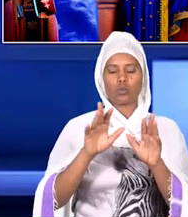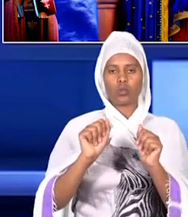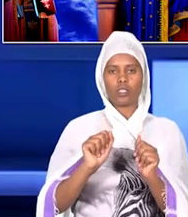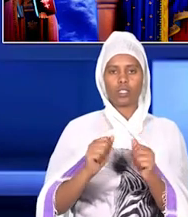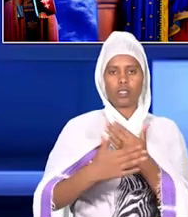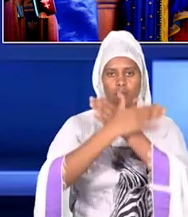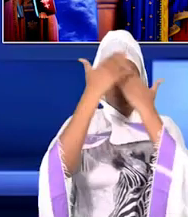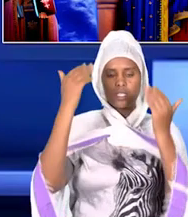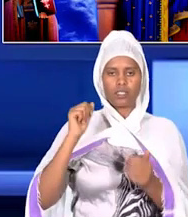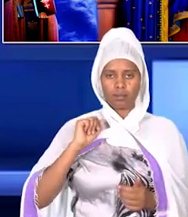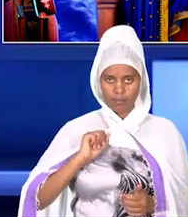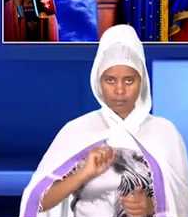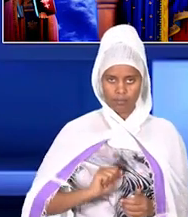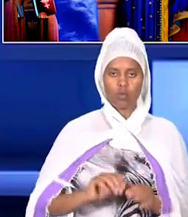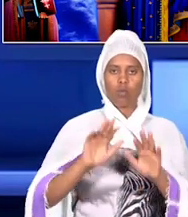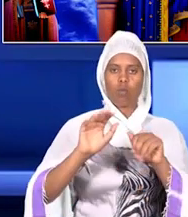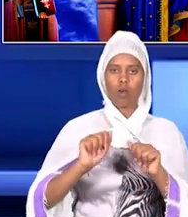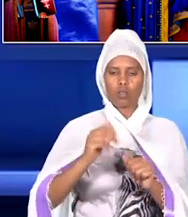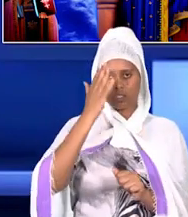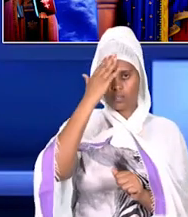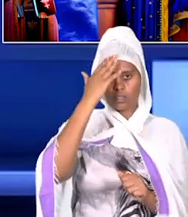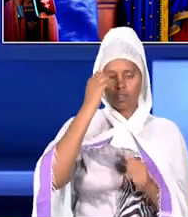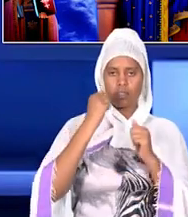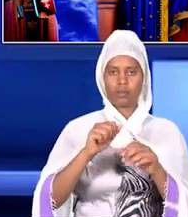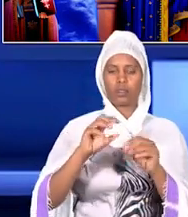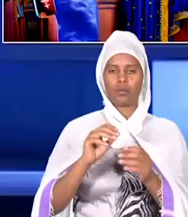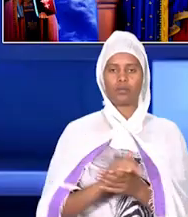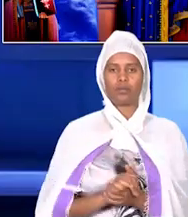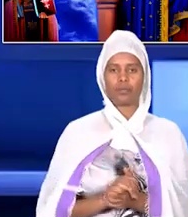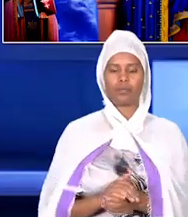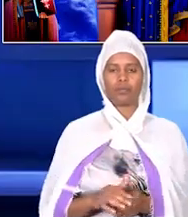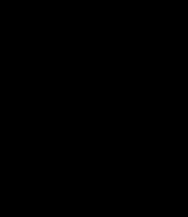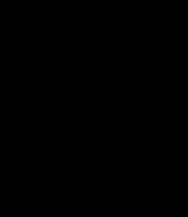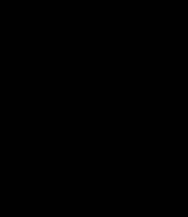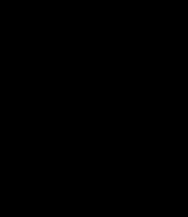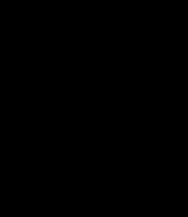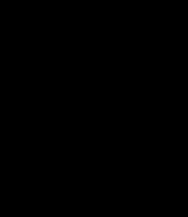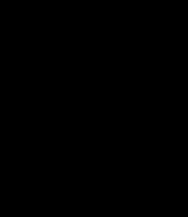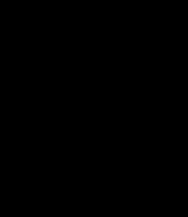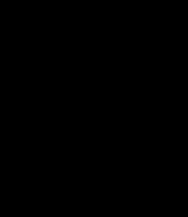ስለዚ እዚ ስለ ዝኾነ መግለፂ ትሕትናና ምዃኑ ክንፈልጥ ይግባእ ማለት እዩ።